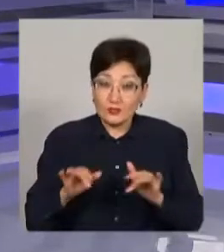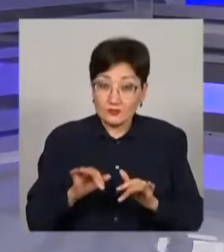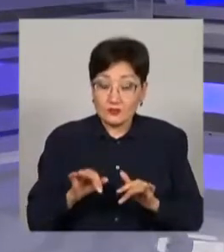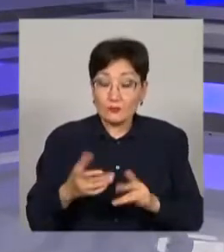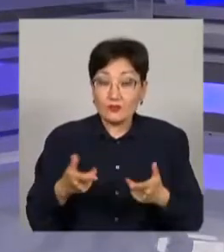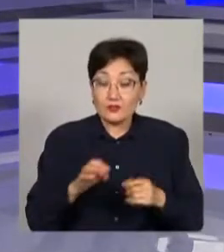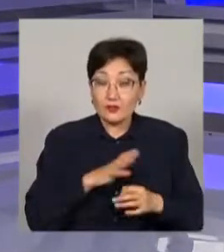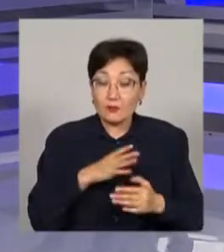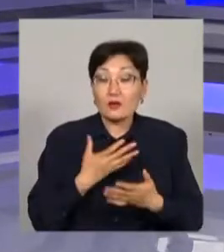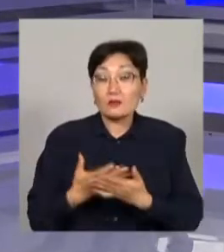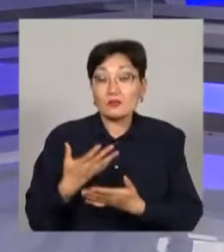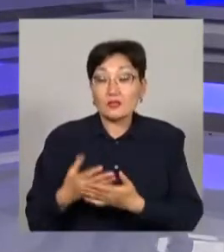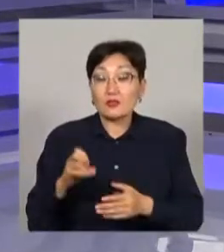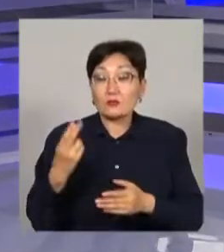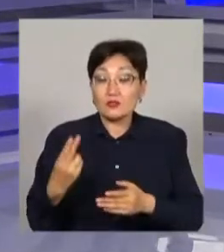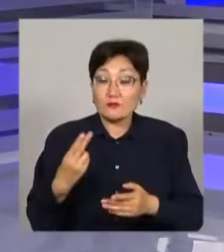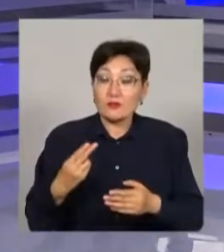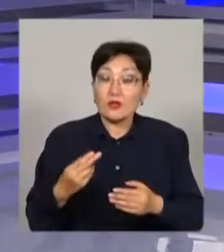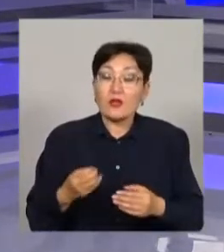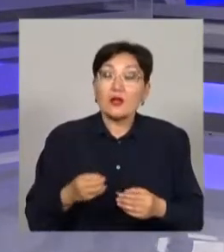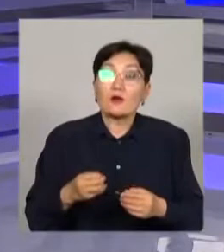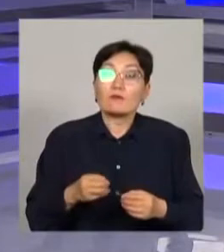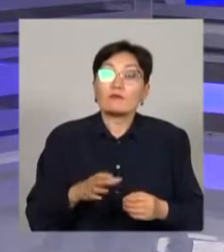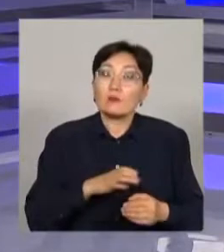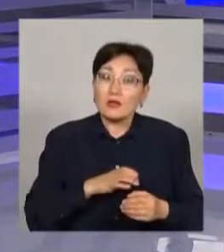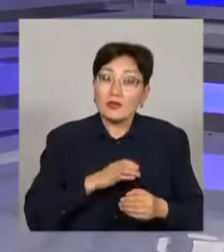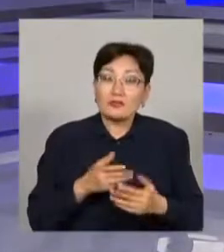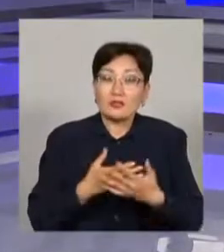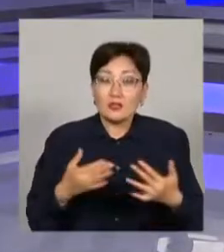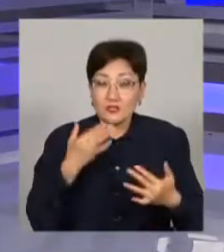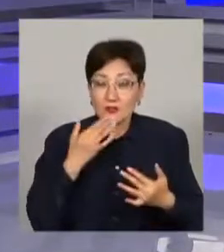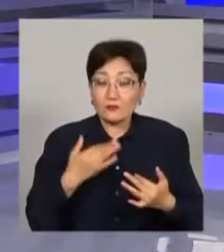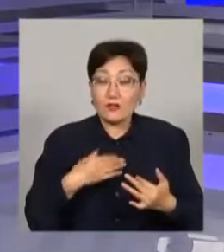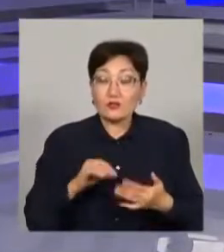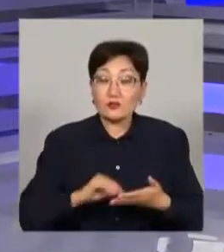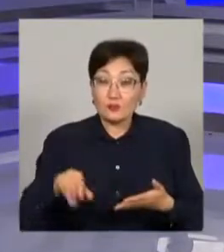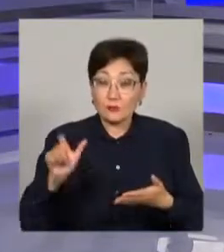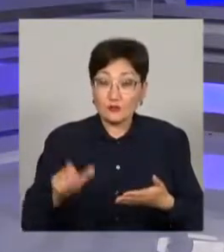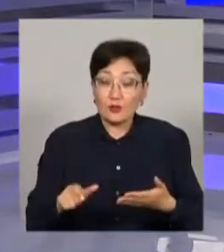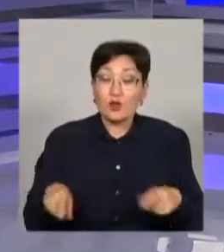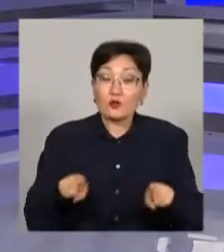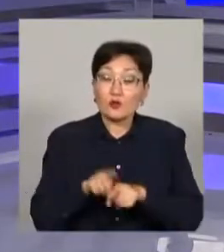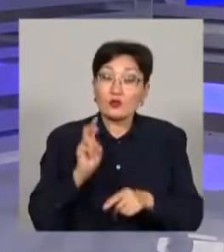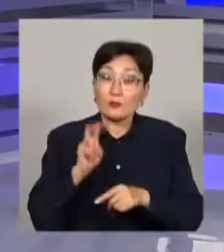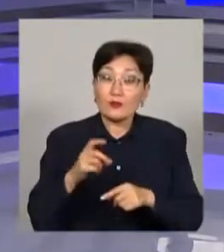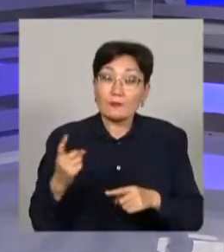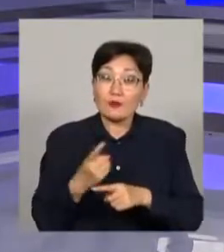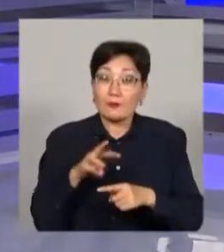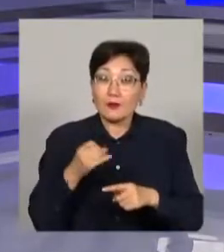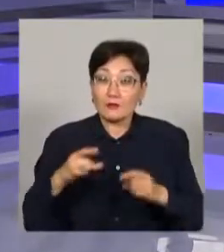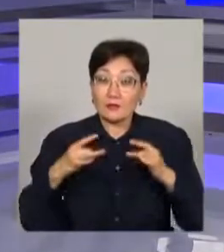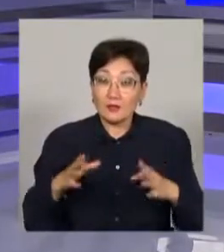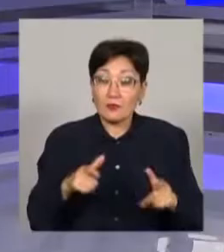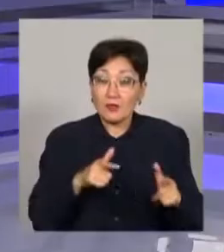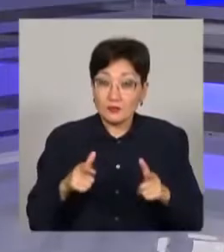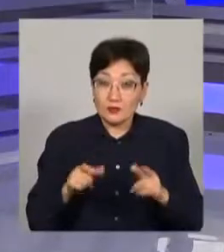где были показаны национальные достояния разных этносов. Наш корреспондент Айдан Анураш тоже посетила первомайский праздник и